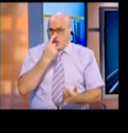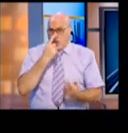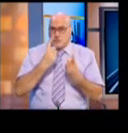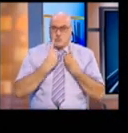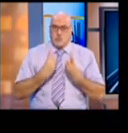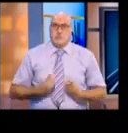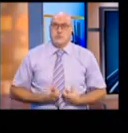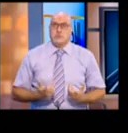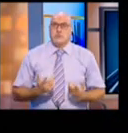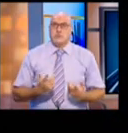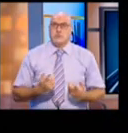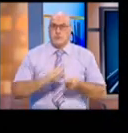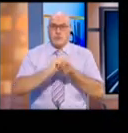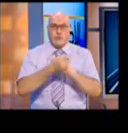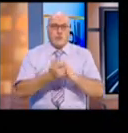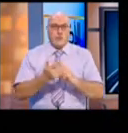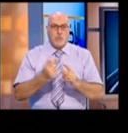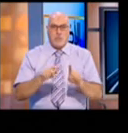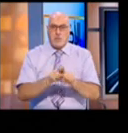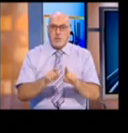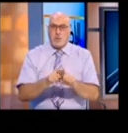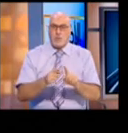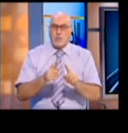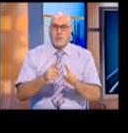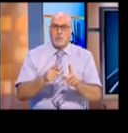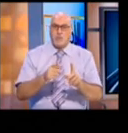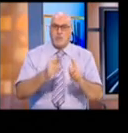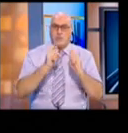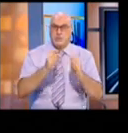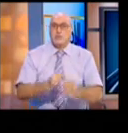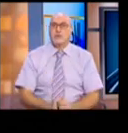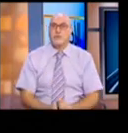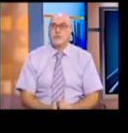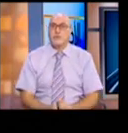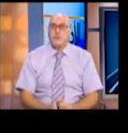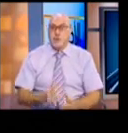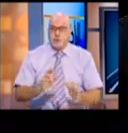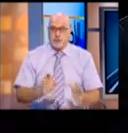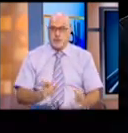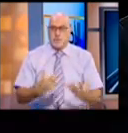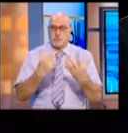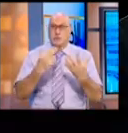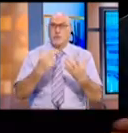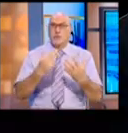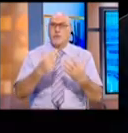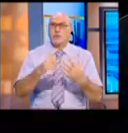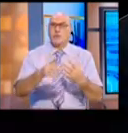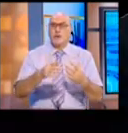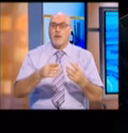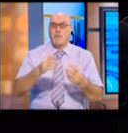الدبلوماسية جعلاه يدخل أيضا معترك السياسة، فكان المؤسس لحزب الحرية